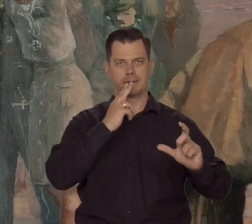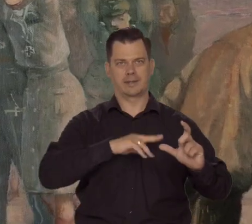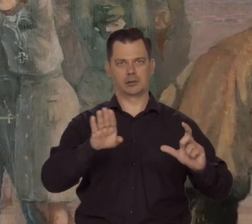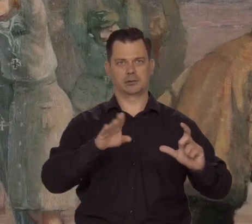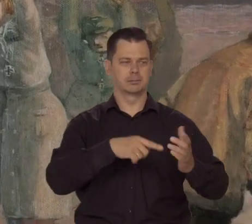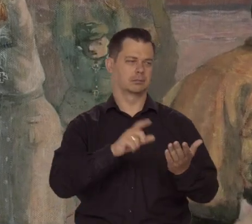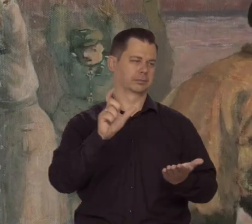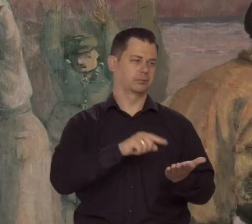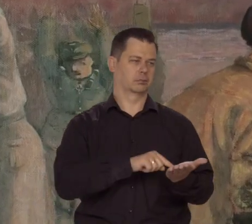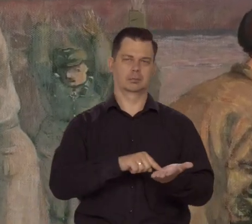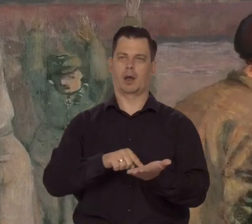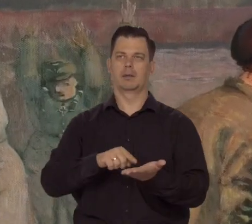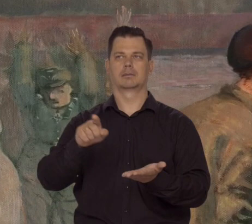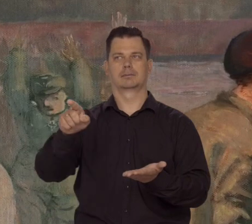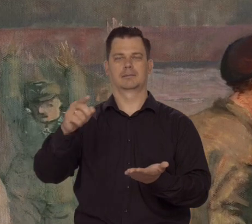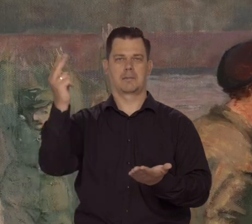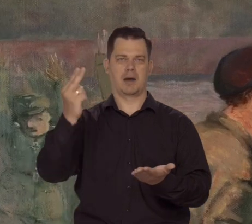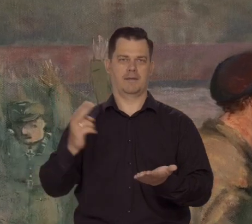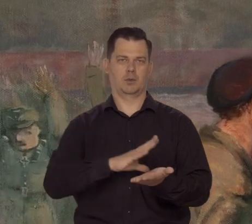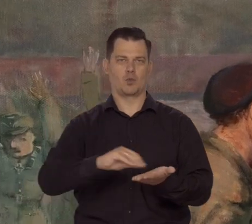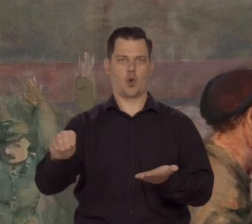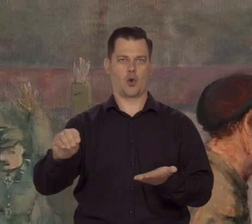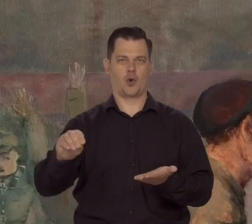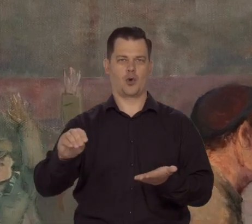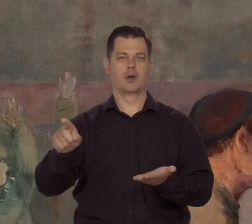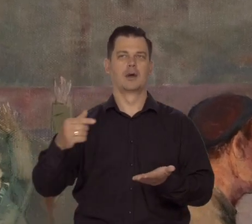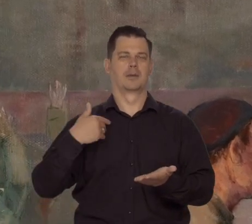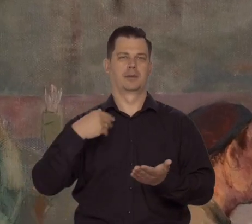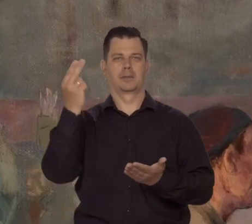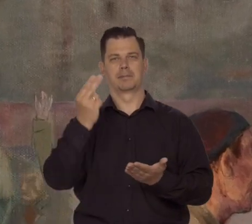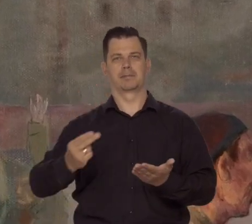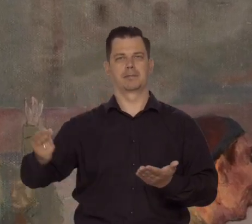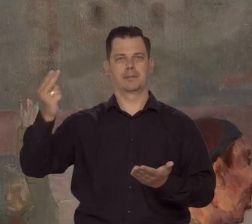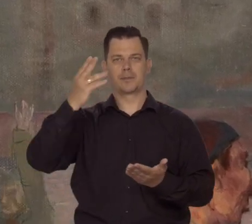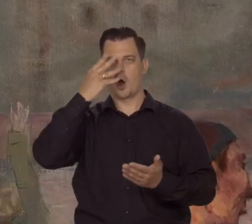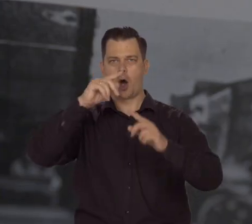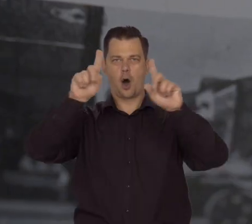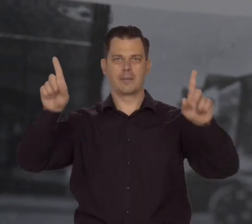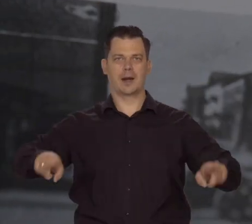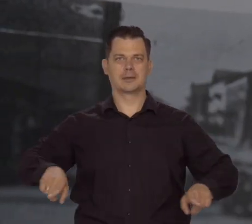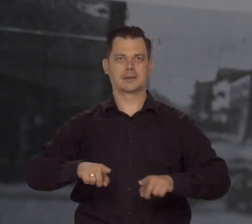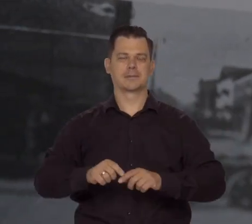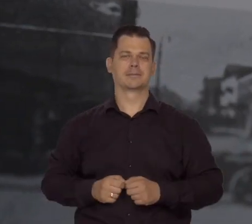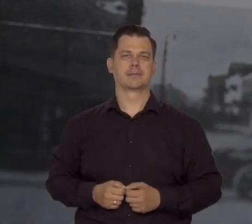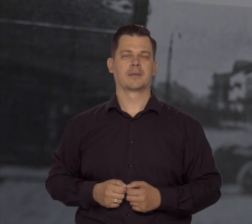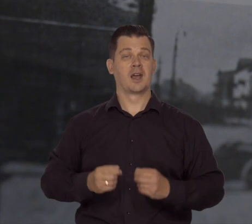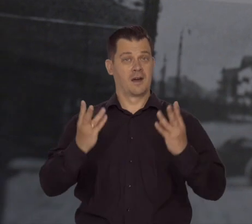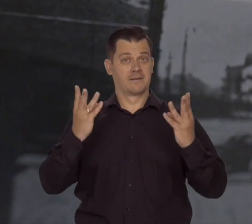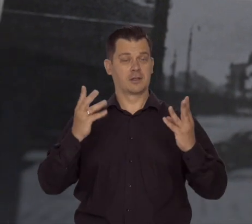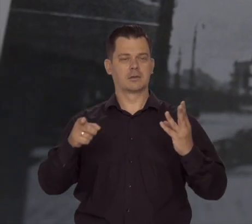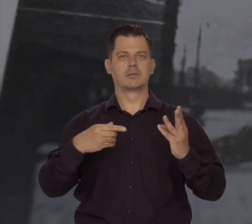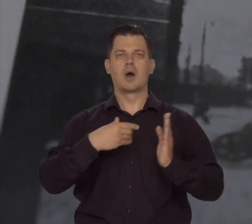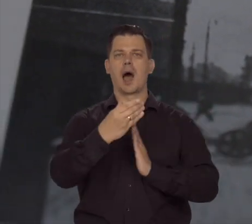fotografiami nazistowskimi, które służyły za wzór, inspiracja do tych obrazów. Takim ważnym dokumentem